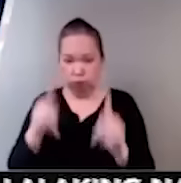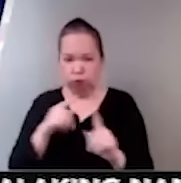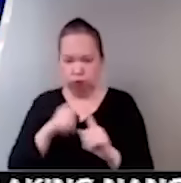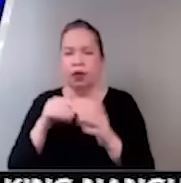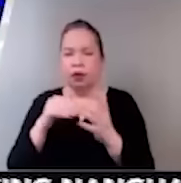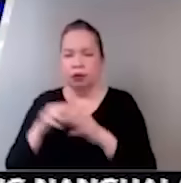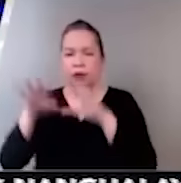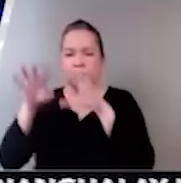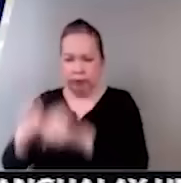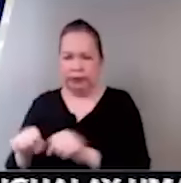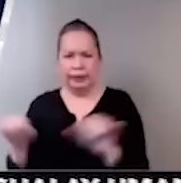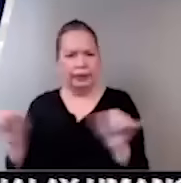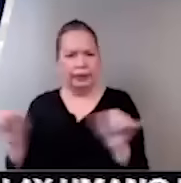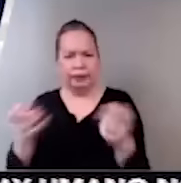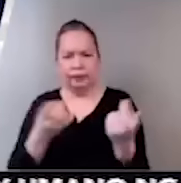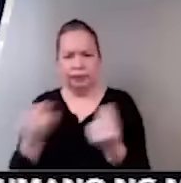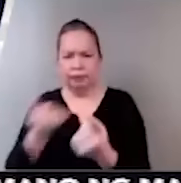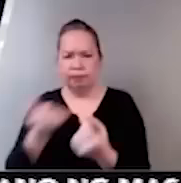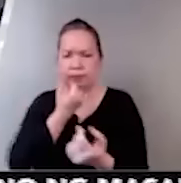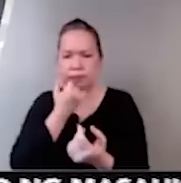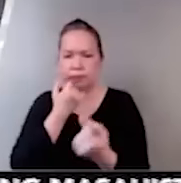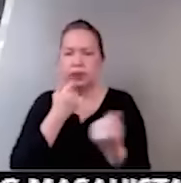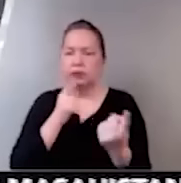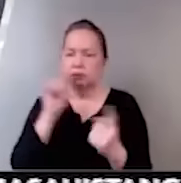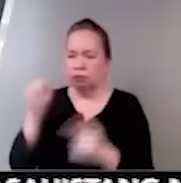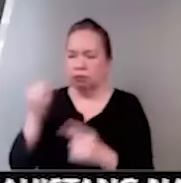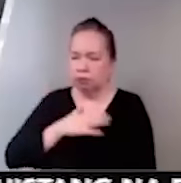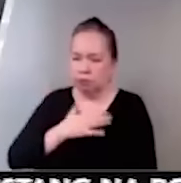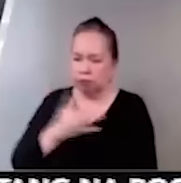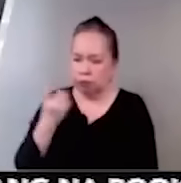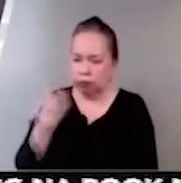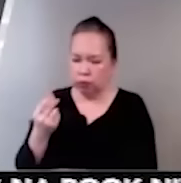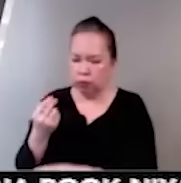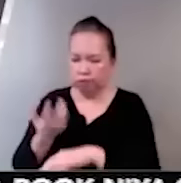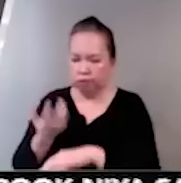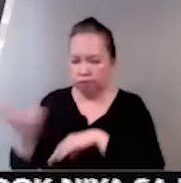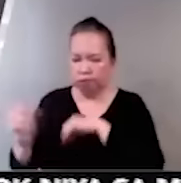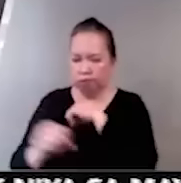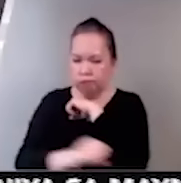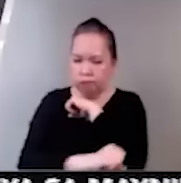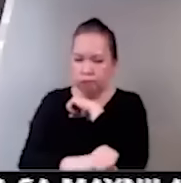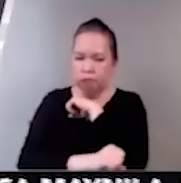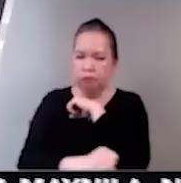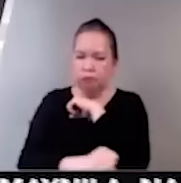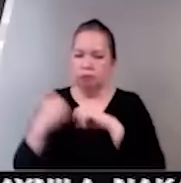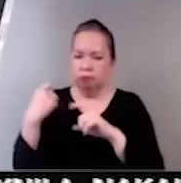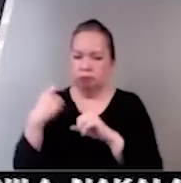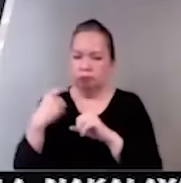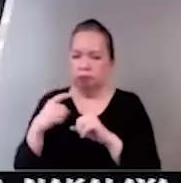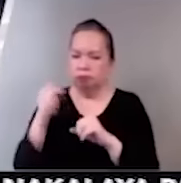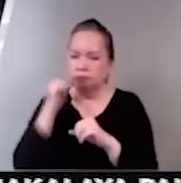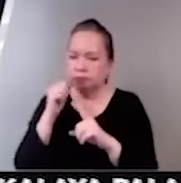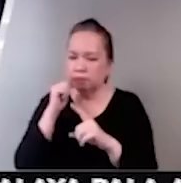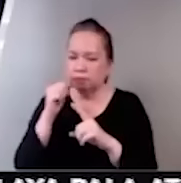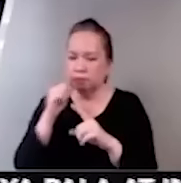modus. Aminado siya sa pambibiktima at pagnanakaw sa mga babaeng masahista na kanyang binubok. Nakatutok si Nico